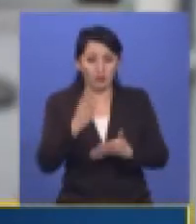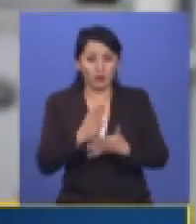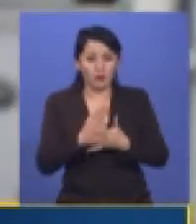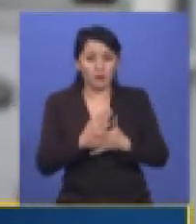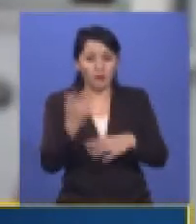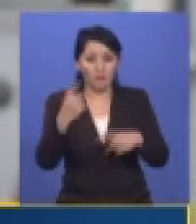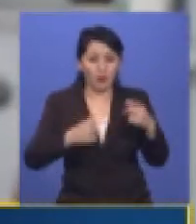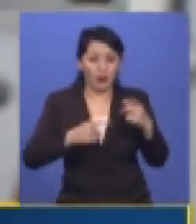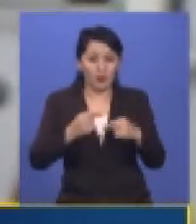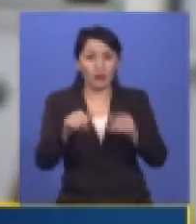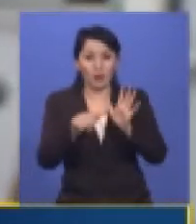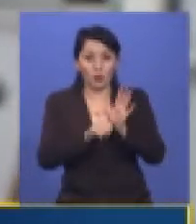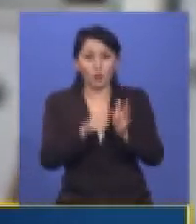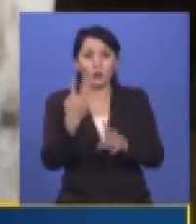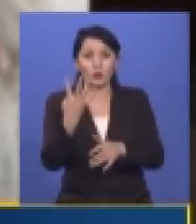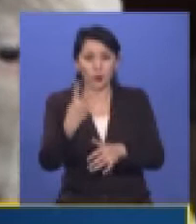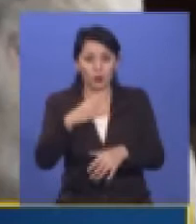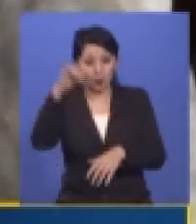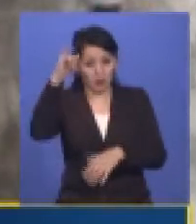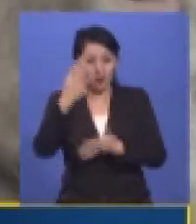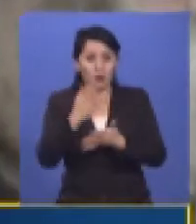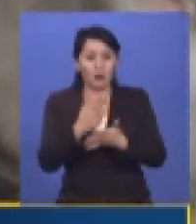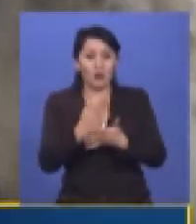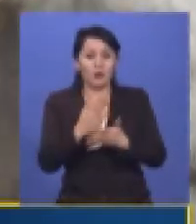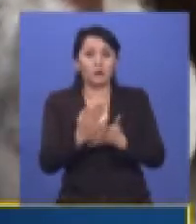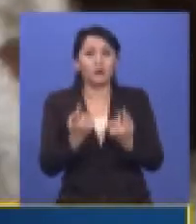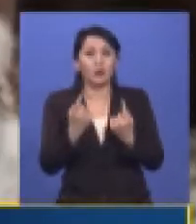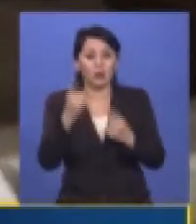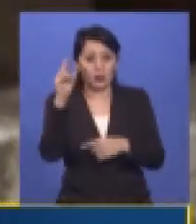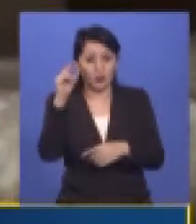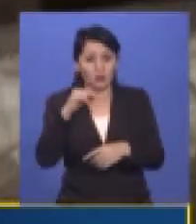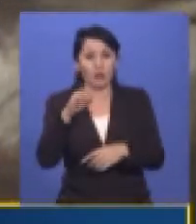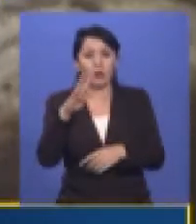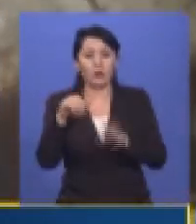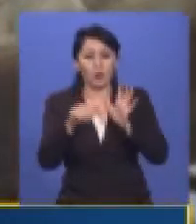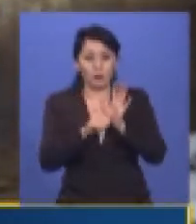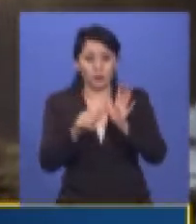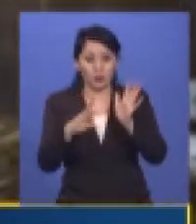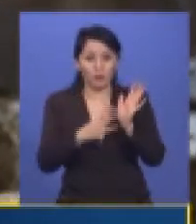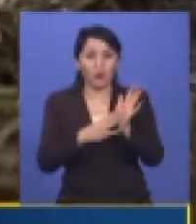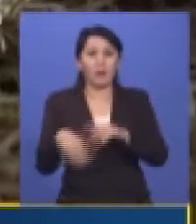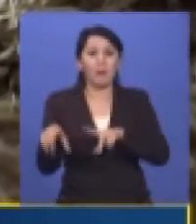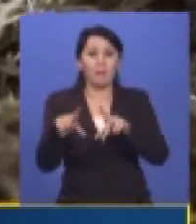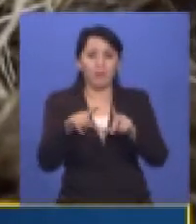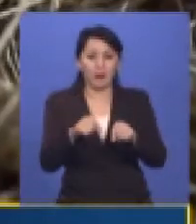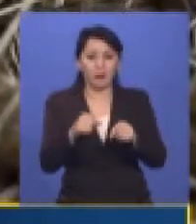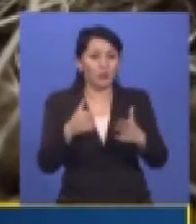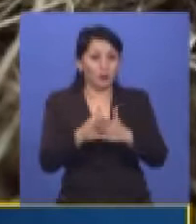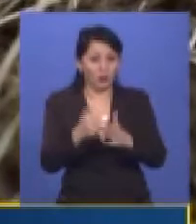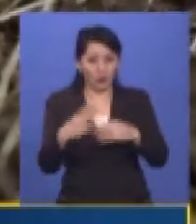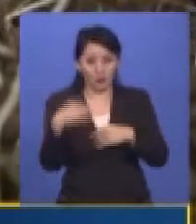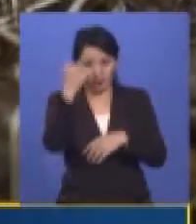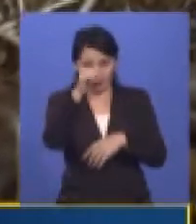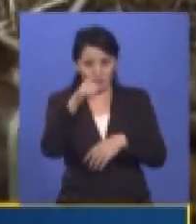сүт фирмасы. 640 басқа шақталған. Қазіргі таңда ірі қараның 469-ы әкелінді. Қалғаны жылдың аяғына